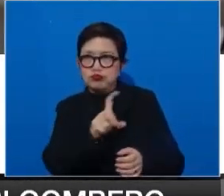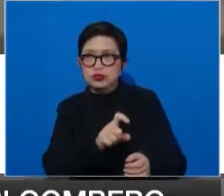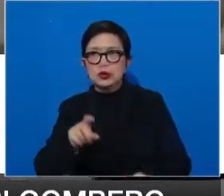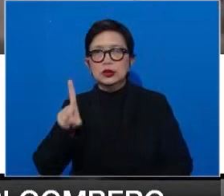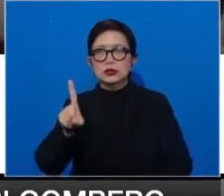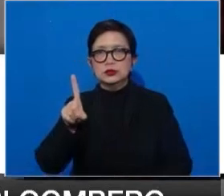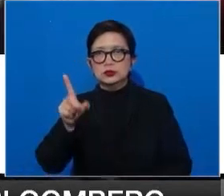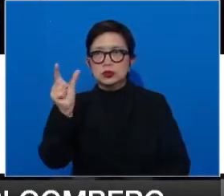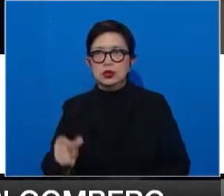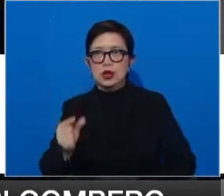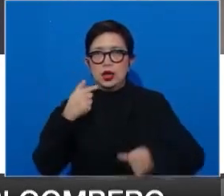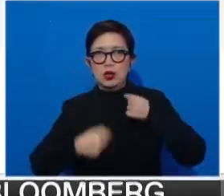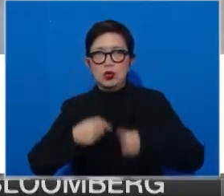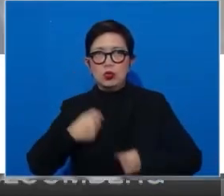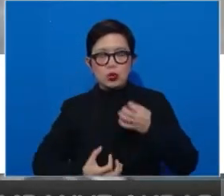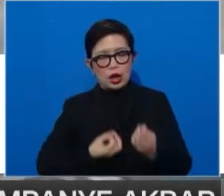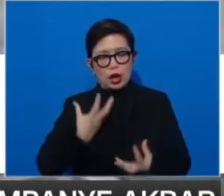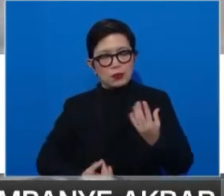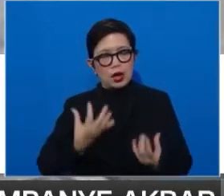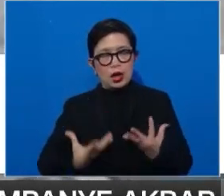menderita luka bakar.